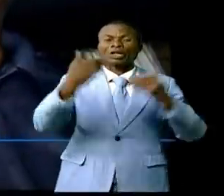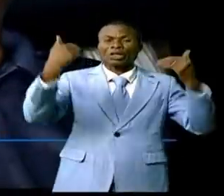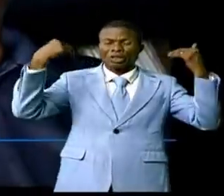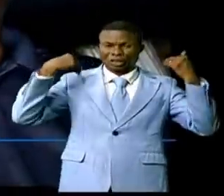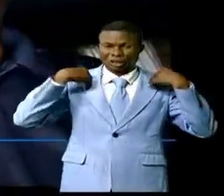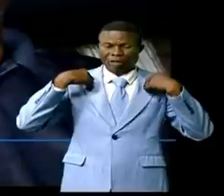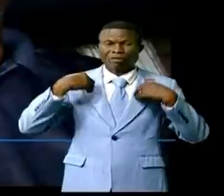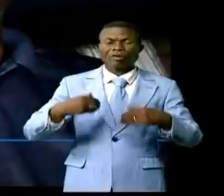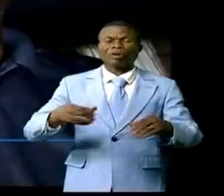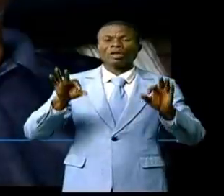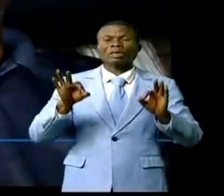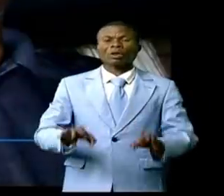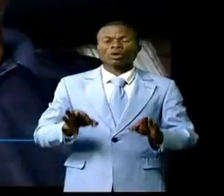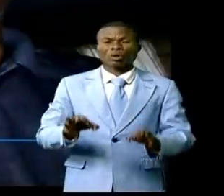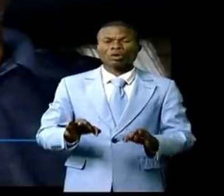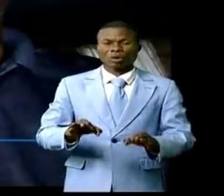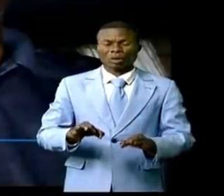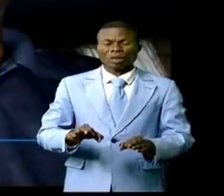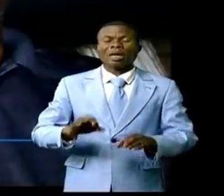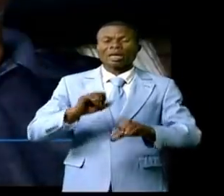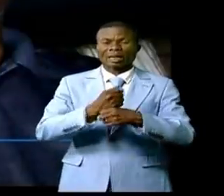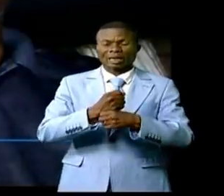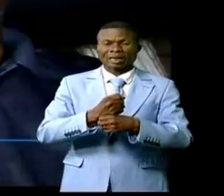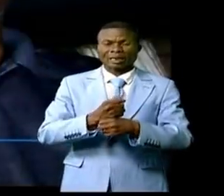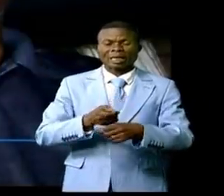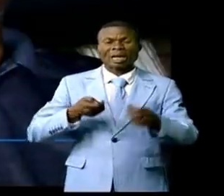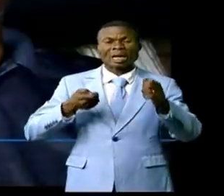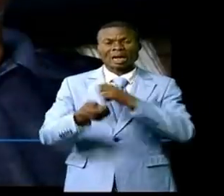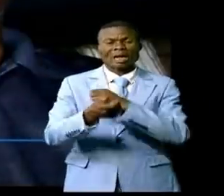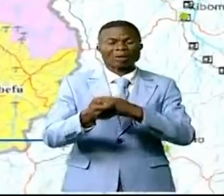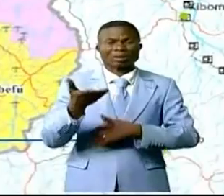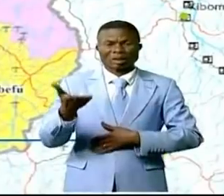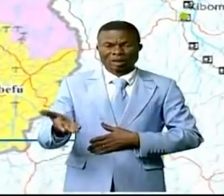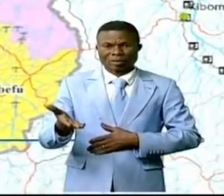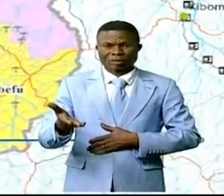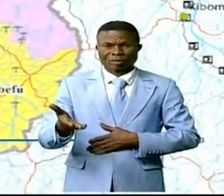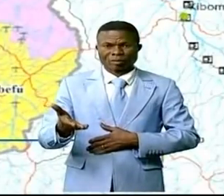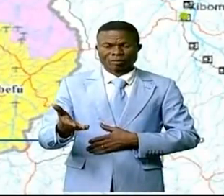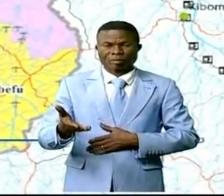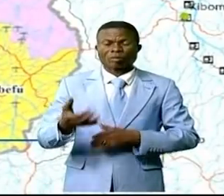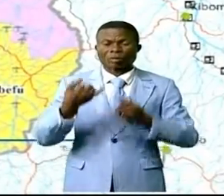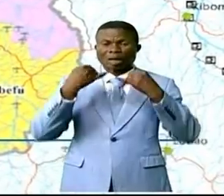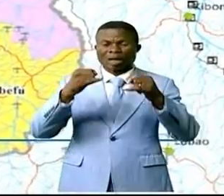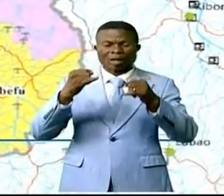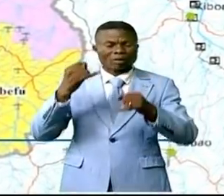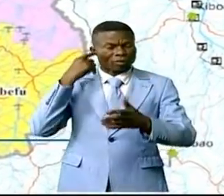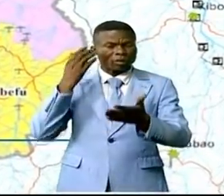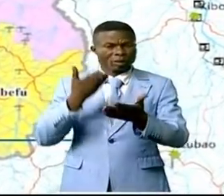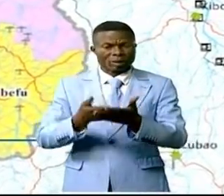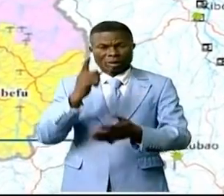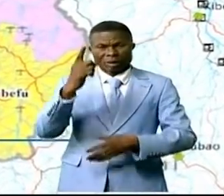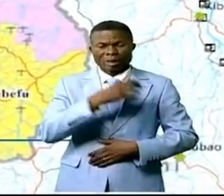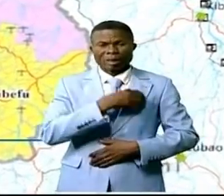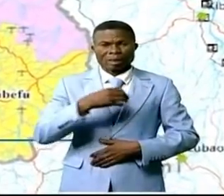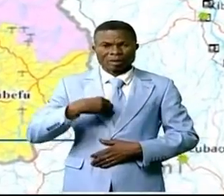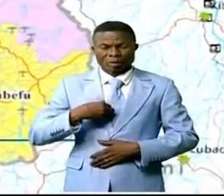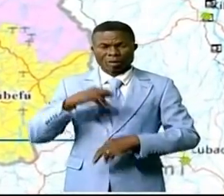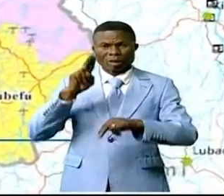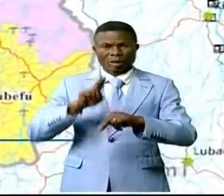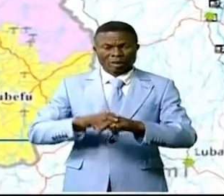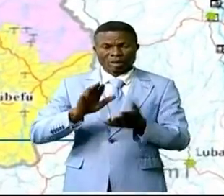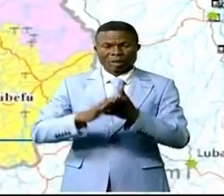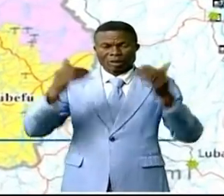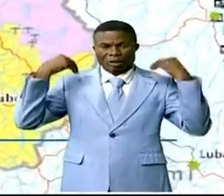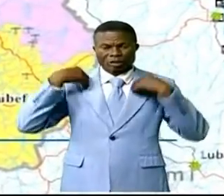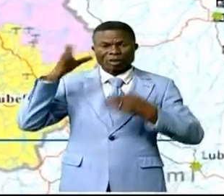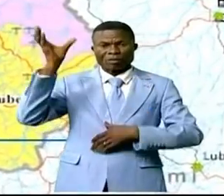Tobasanga, présumé co-auteur intellectuel de cet acte ignoble. Pour lancer cette information, une dame occupe le poste chef de